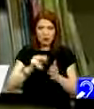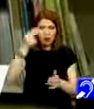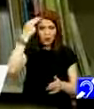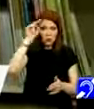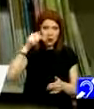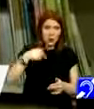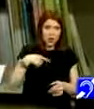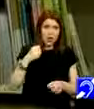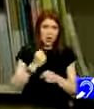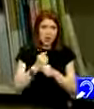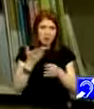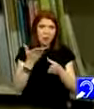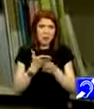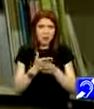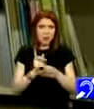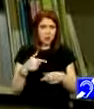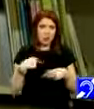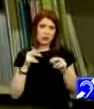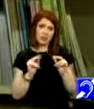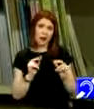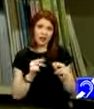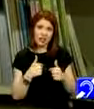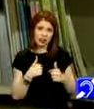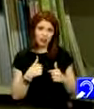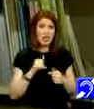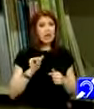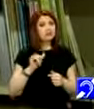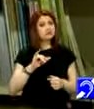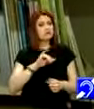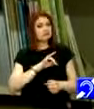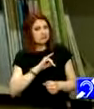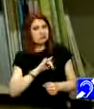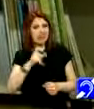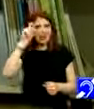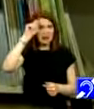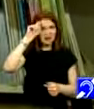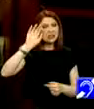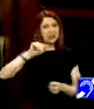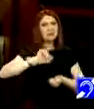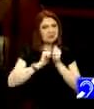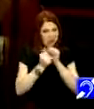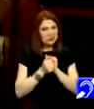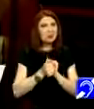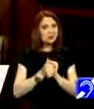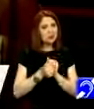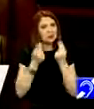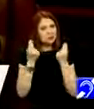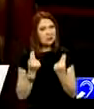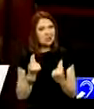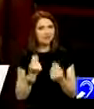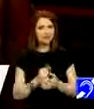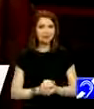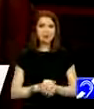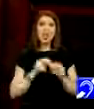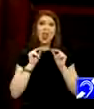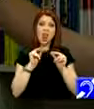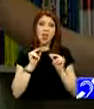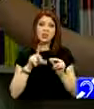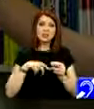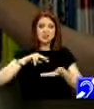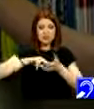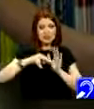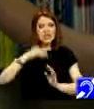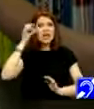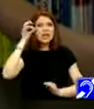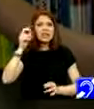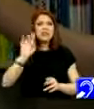suntem bibliotecari și nu profesori. Cu toate astea, cred că ne-am descurcat onorabil. Lecțiile sunt structurate în